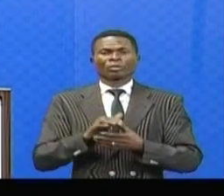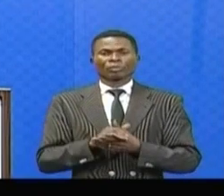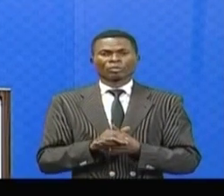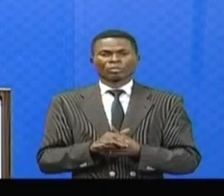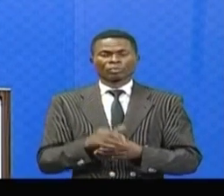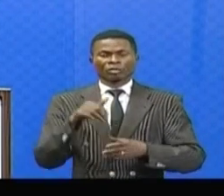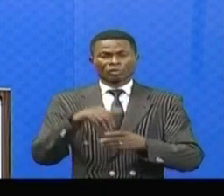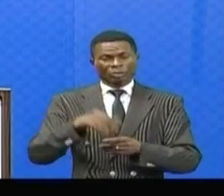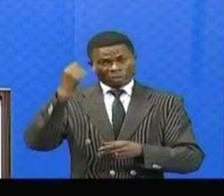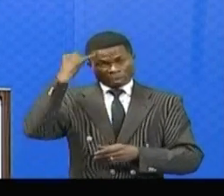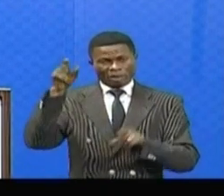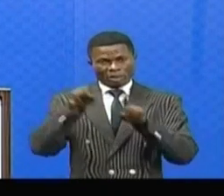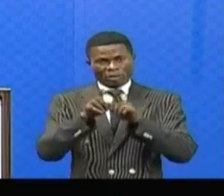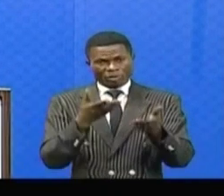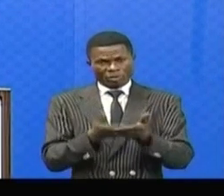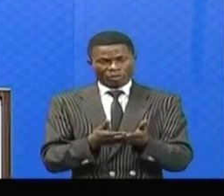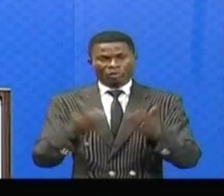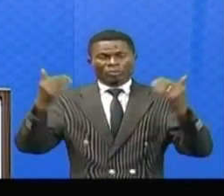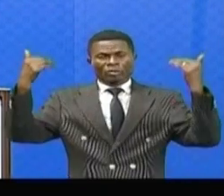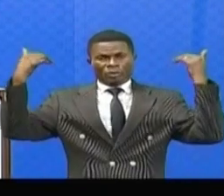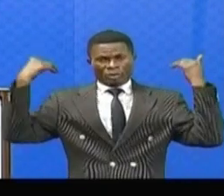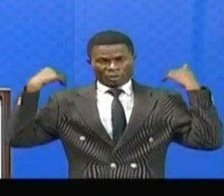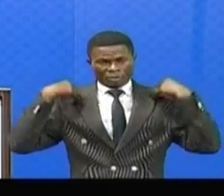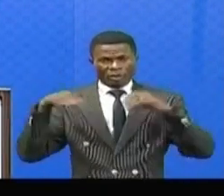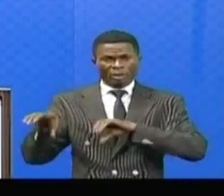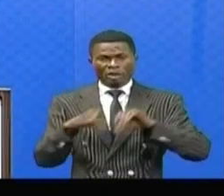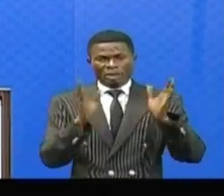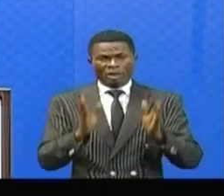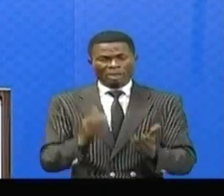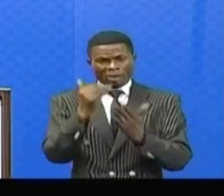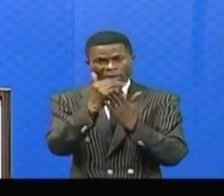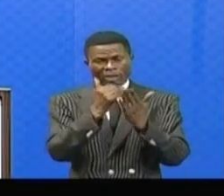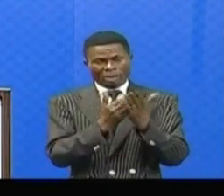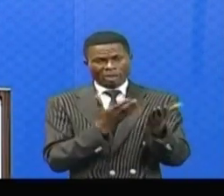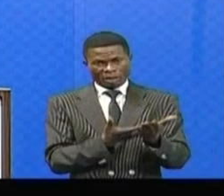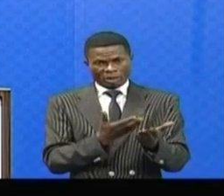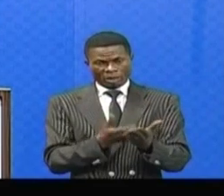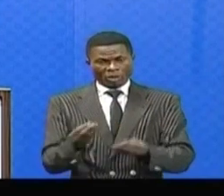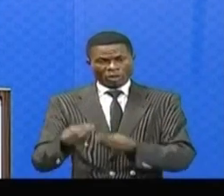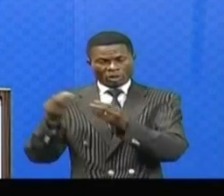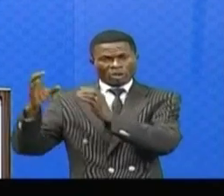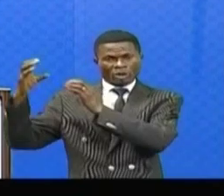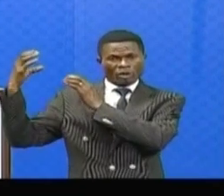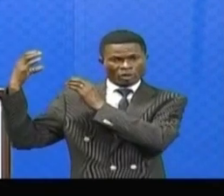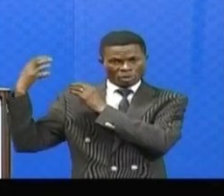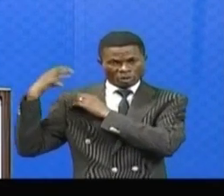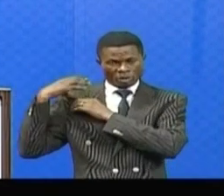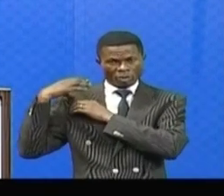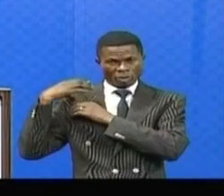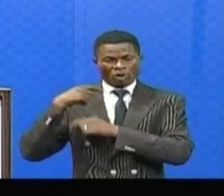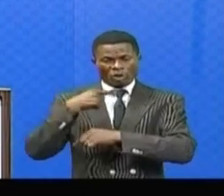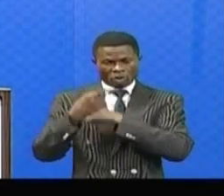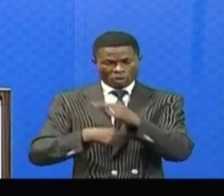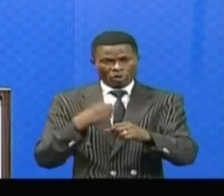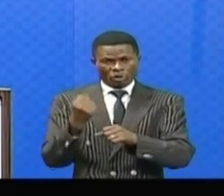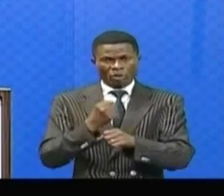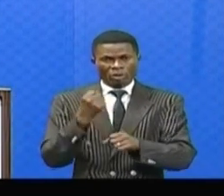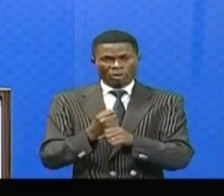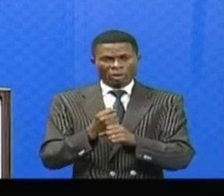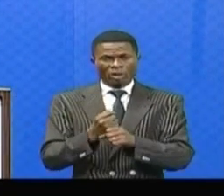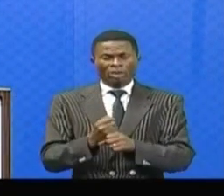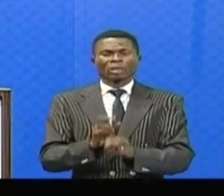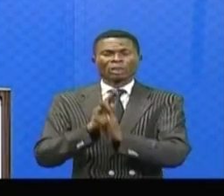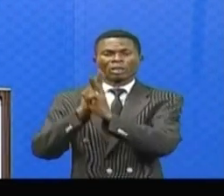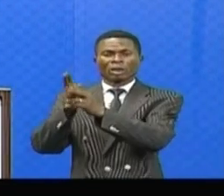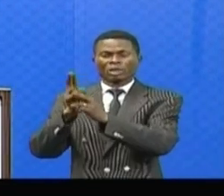Dans la même veine, les autorités et acteurs précités ont été chargés d'enclencher les processus devant conduire vers